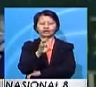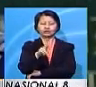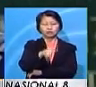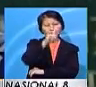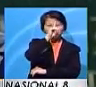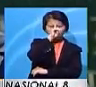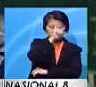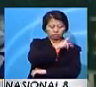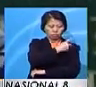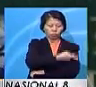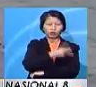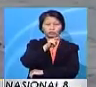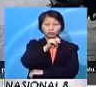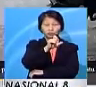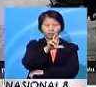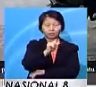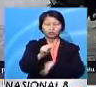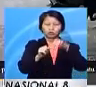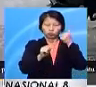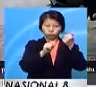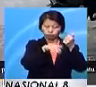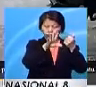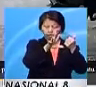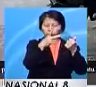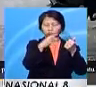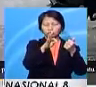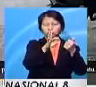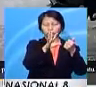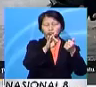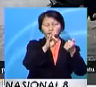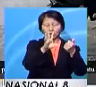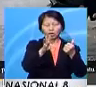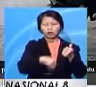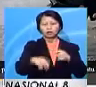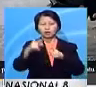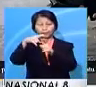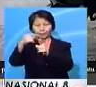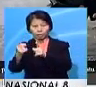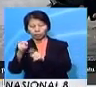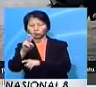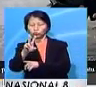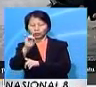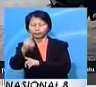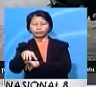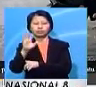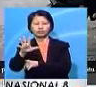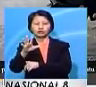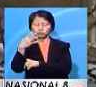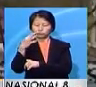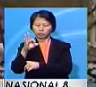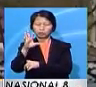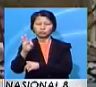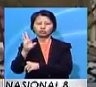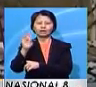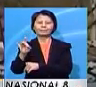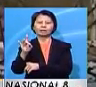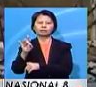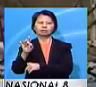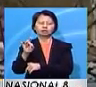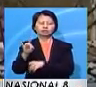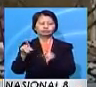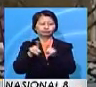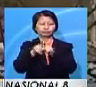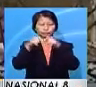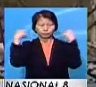menjadi negara kuasa nuklear pada 10 Mei 1998 manakala Pakistan pada 28 Mei 1998